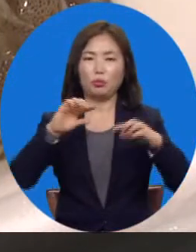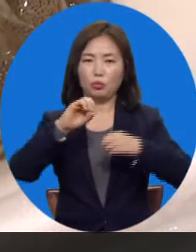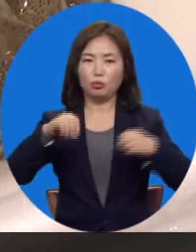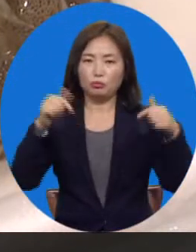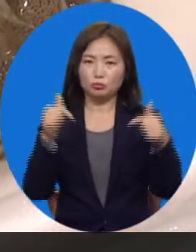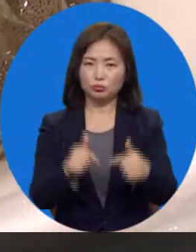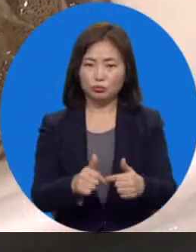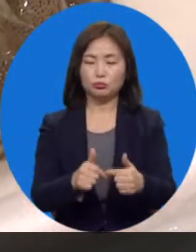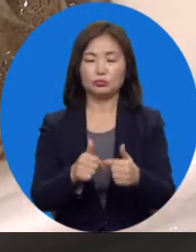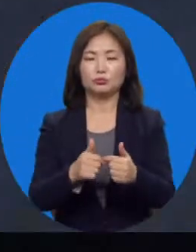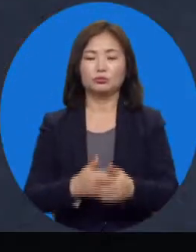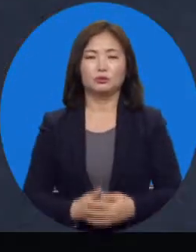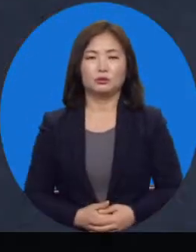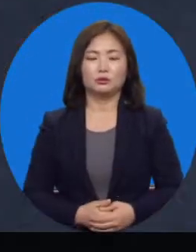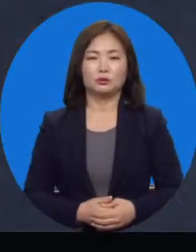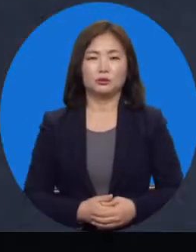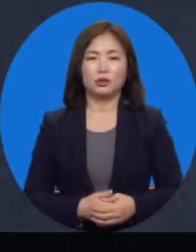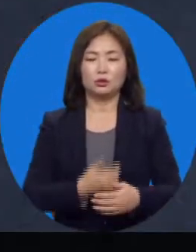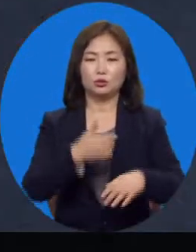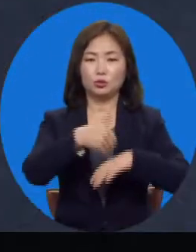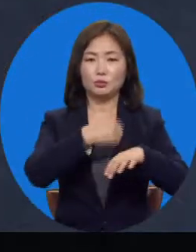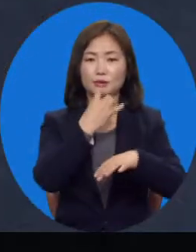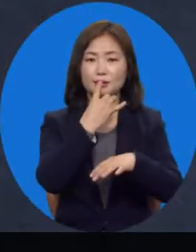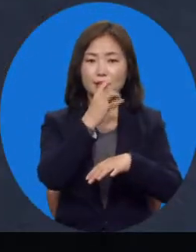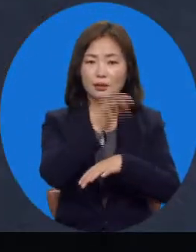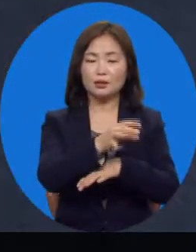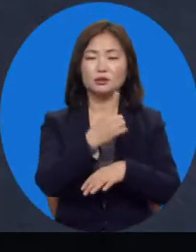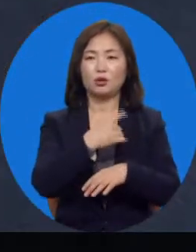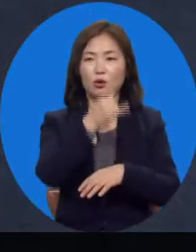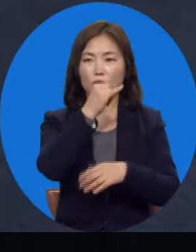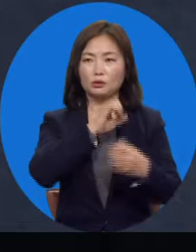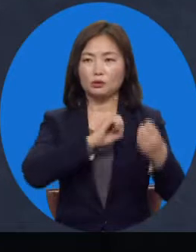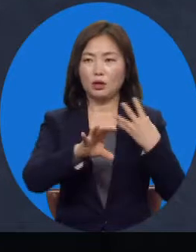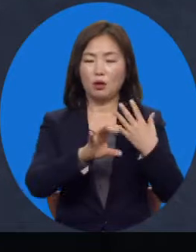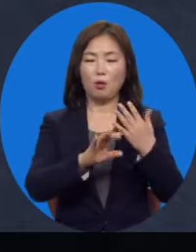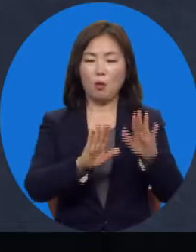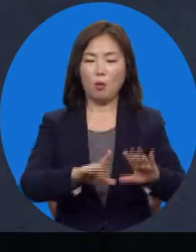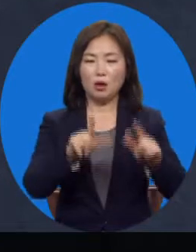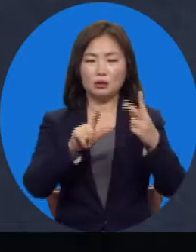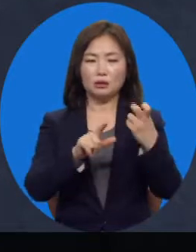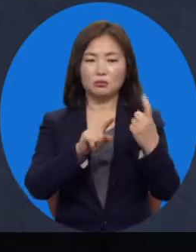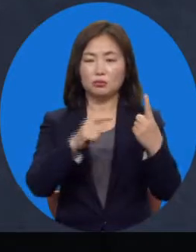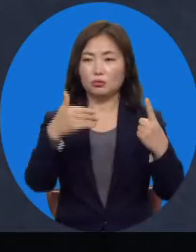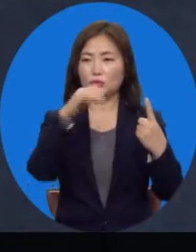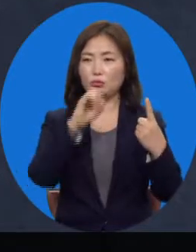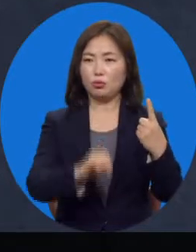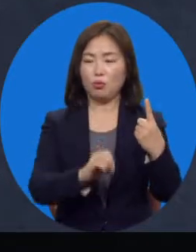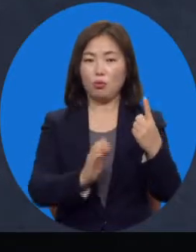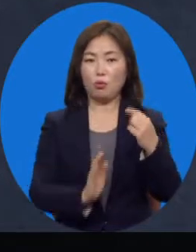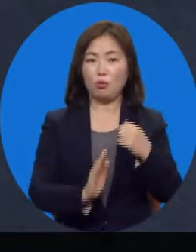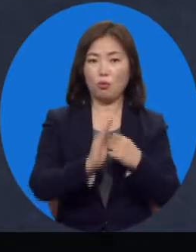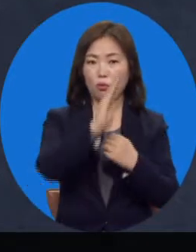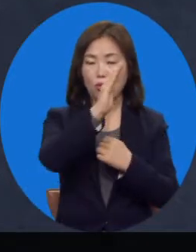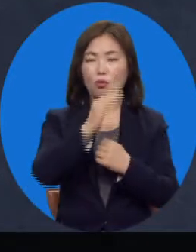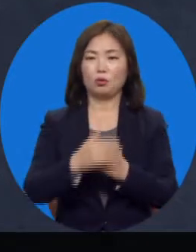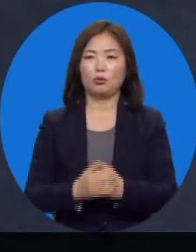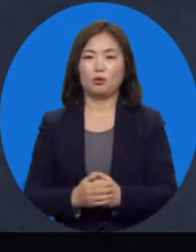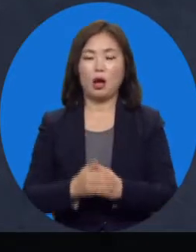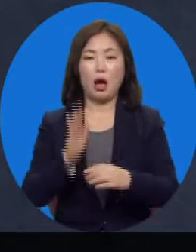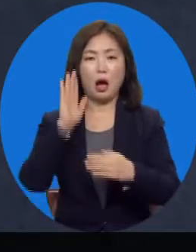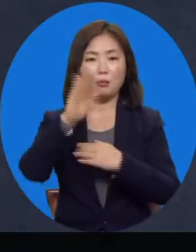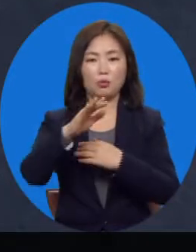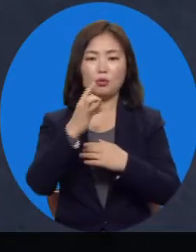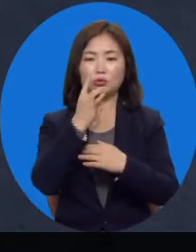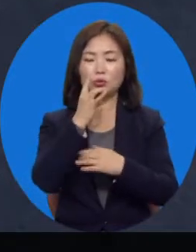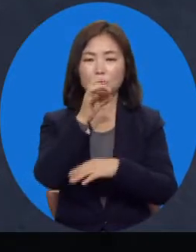것으로 조사됐습니다. 수입 쌀을 산 적이 있다는 응답은 올해 21.9%까지 올랐고,